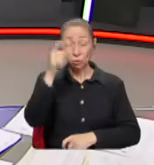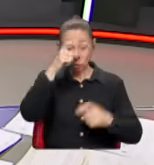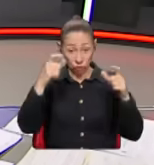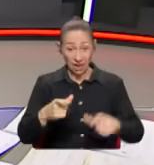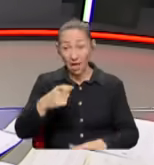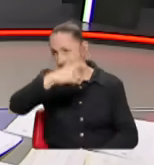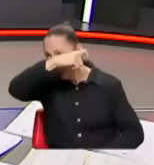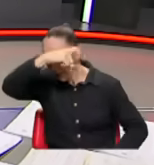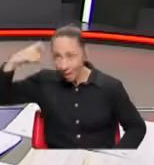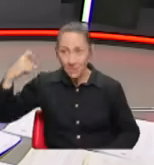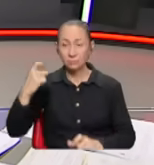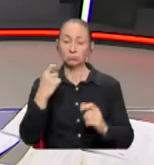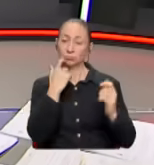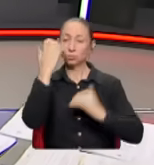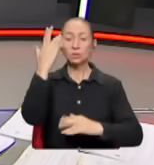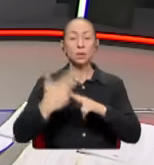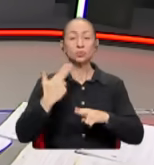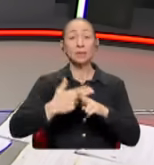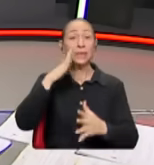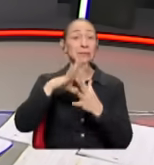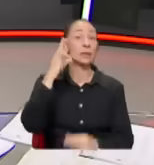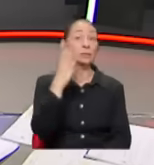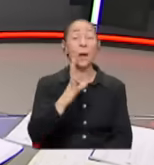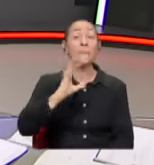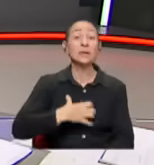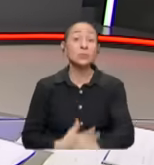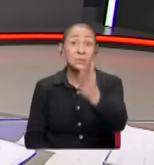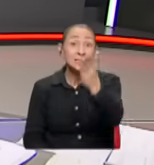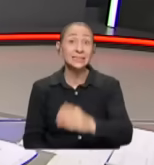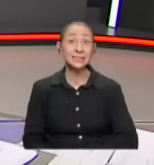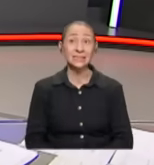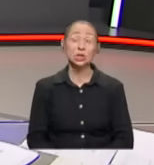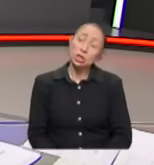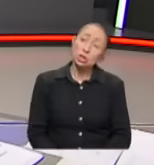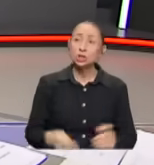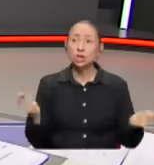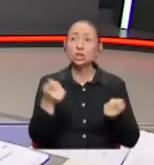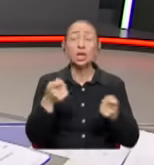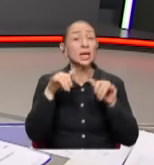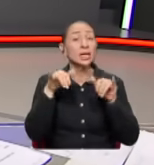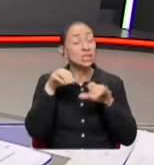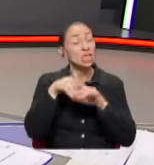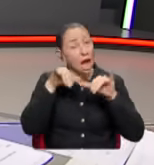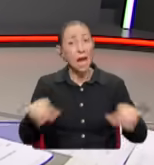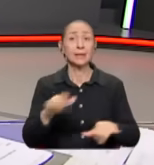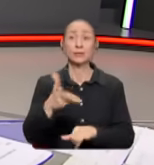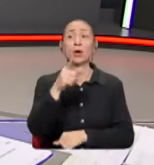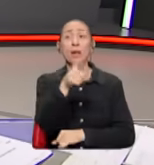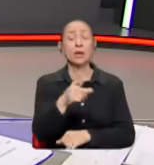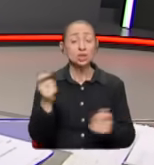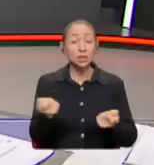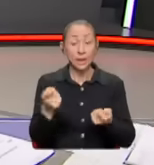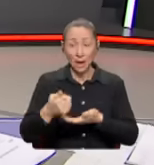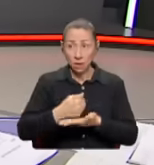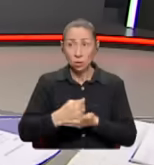ülkenin emektarları, bilge insanlarısınız. Patron sizsiniz. Çalışanlar için de aynı şey geçerli. Çalışanlar